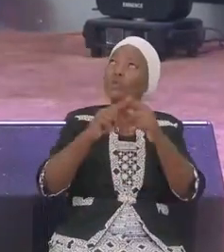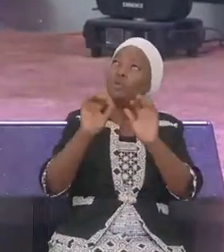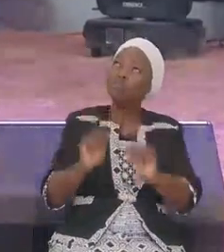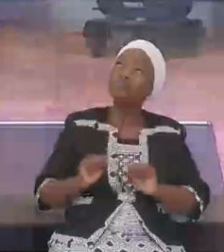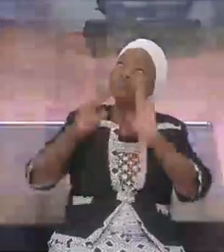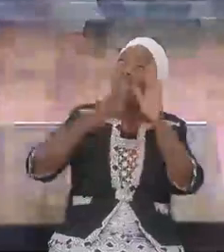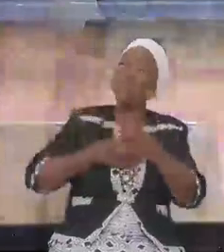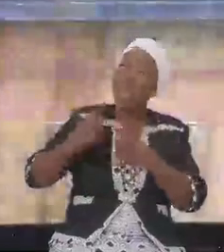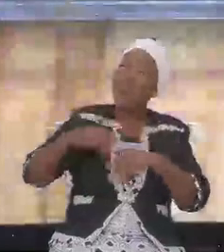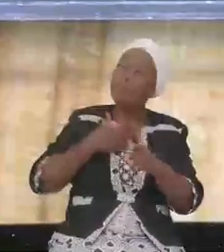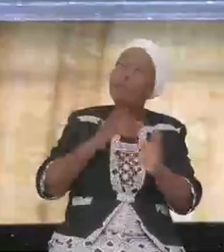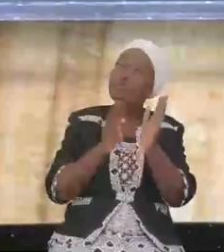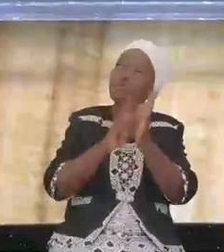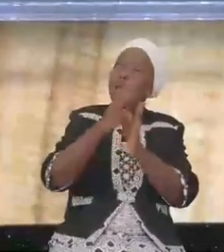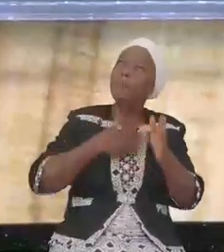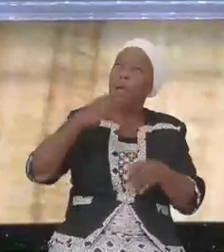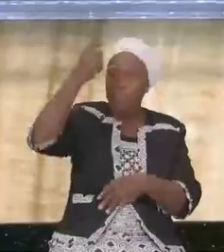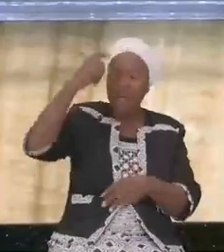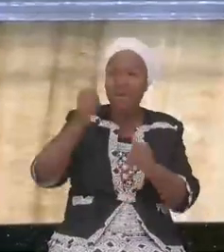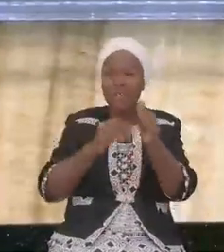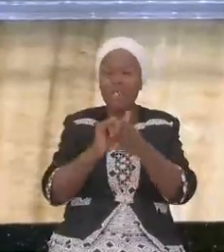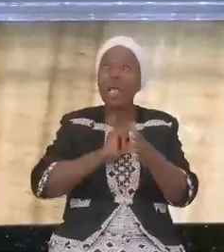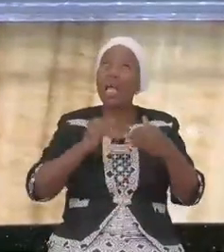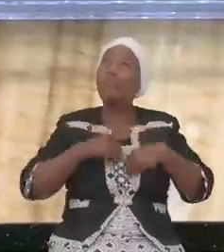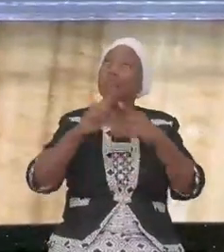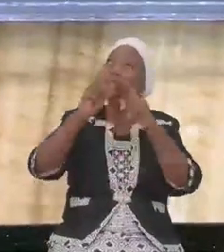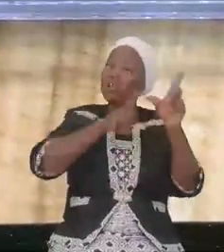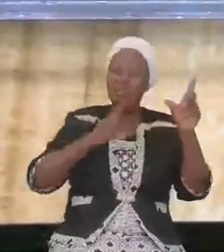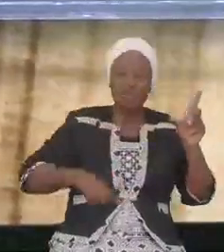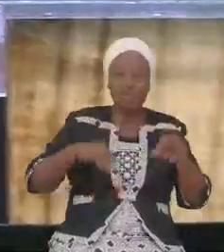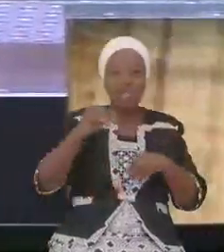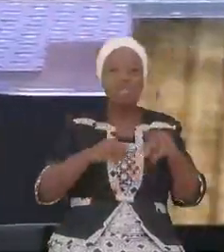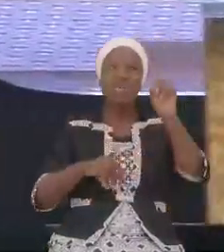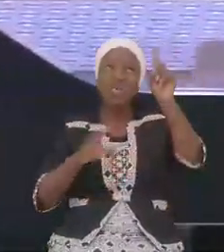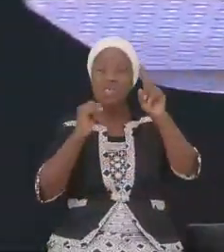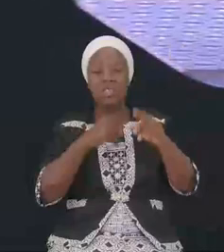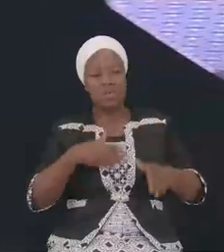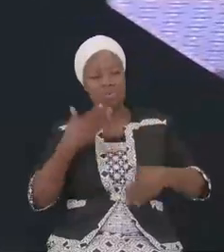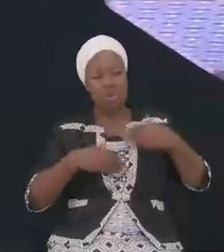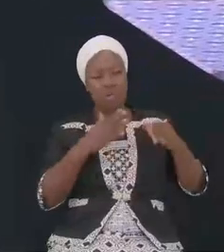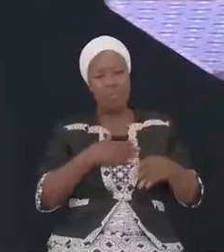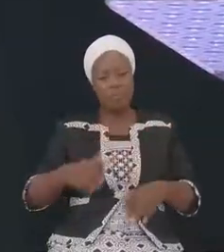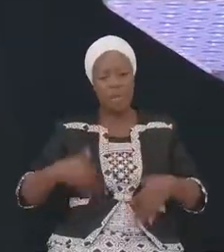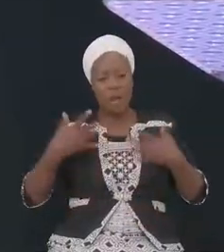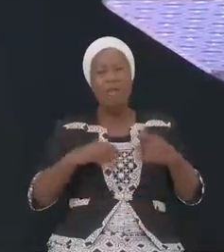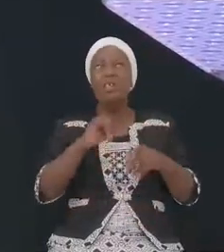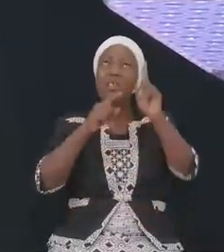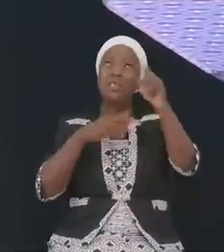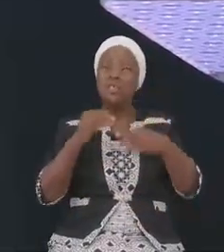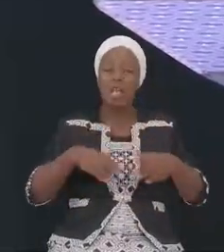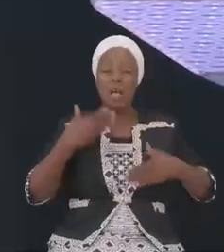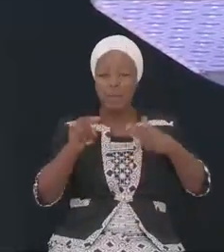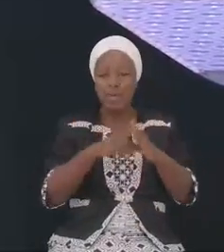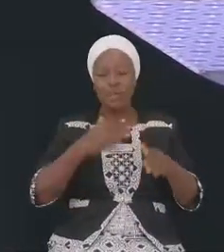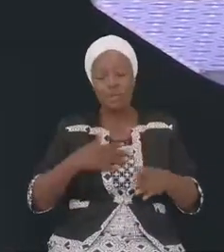ma volonté, mon esprit, tout ce que j'ai au Seigneur. Il est la joie de ma vie. Il est le bonheur de ma vie. Il